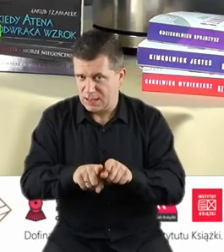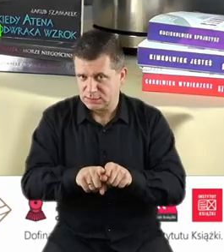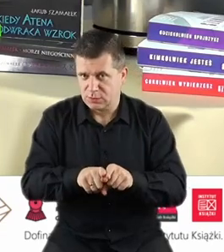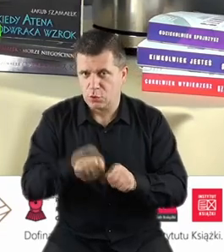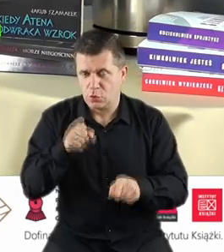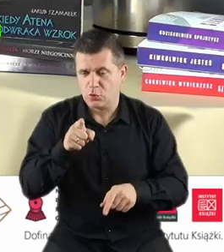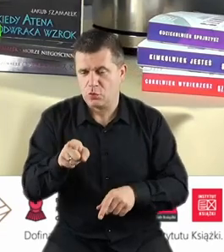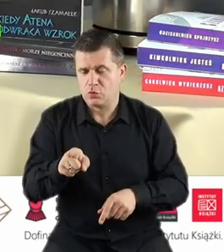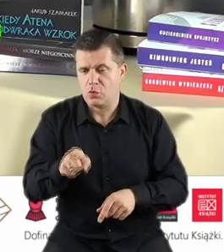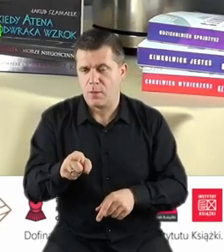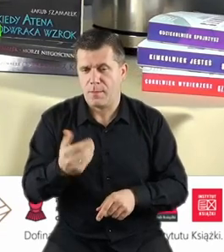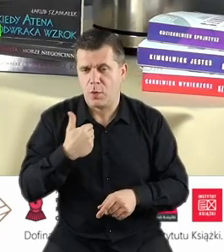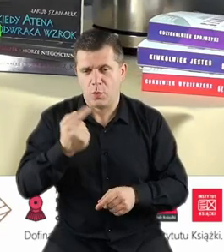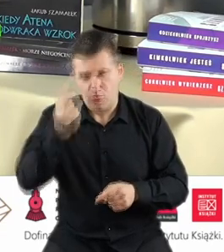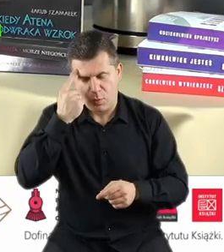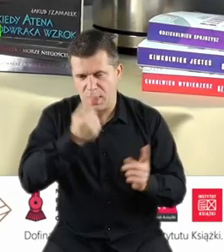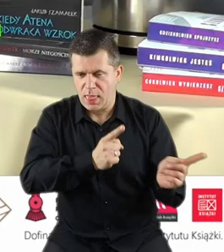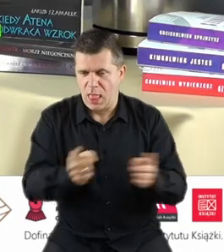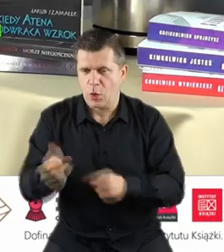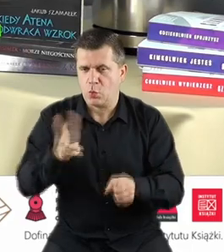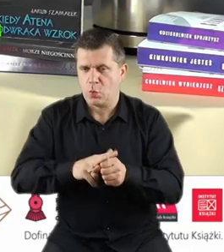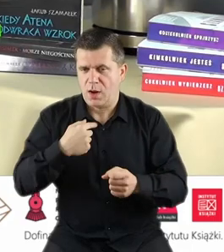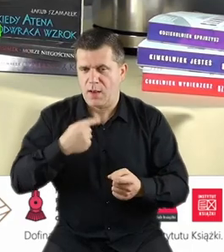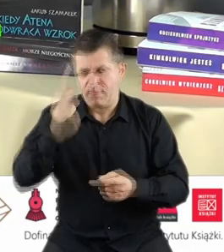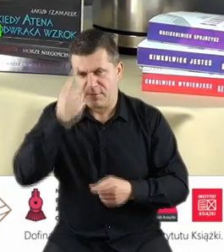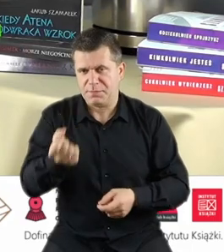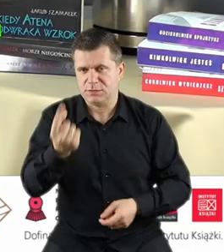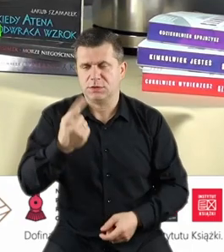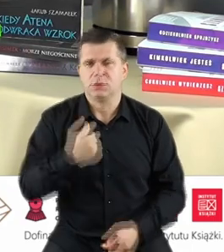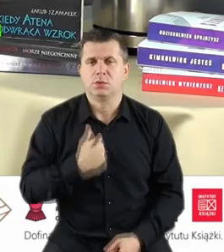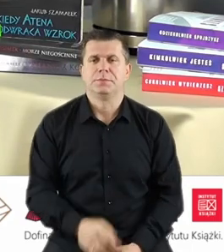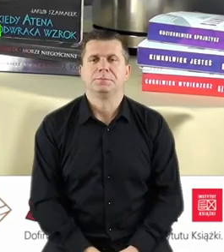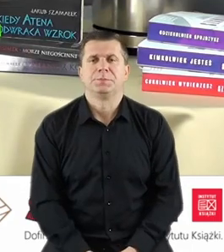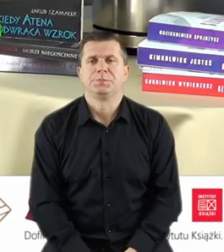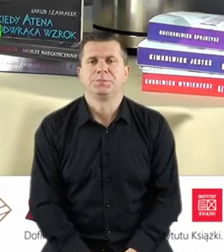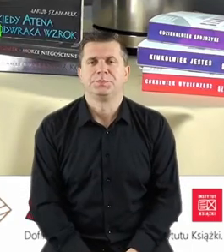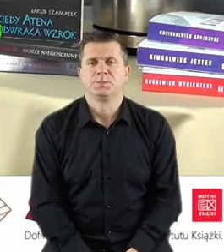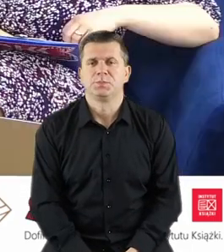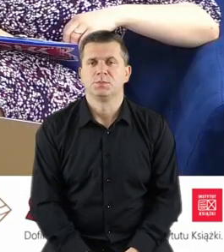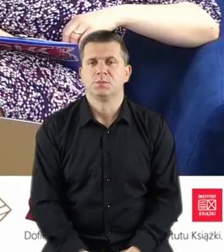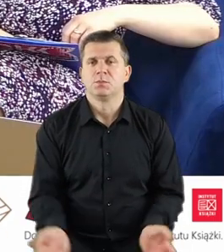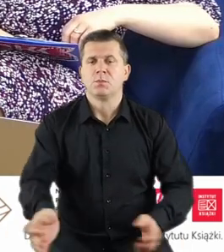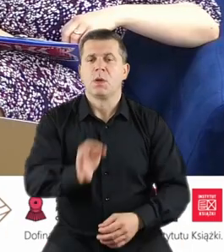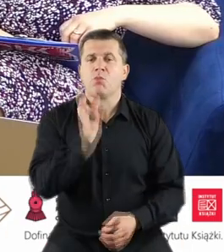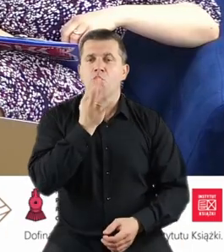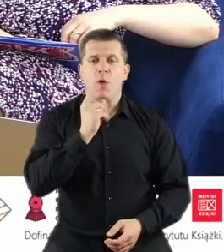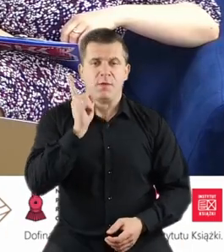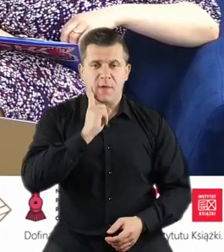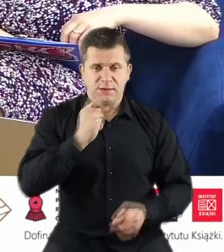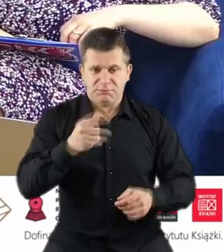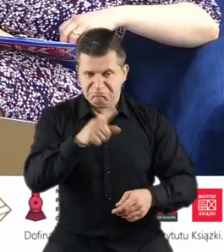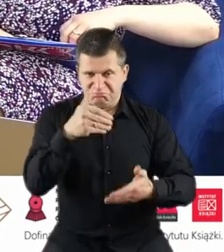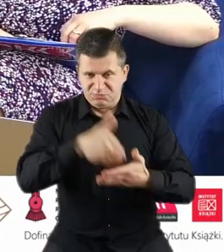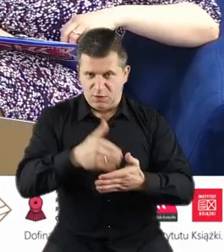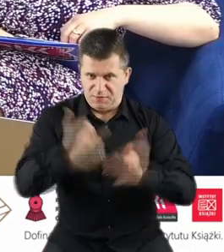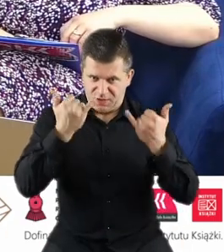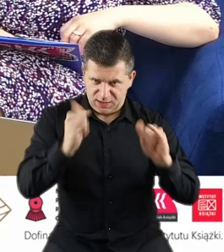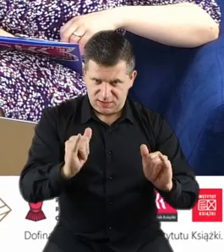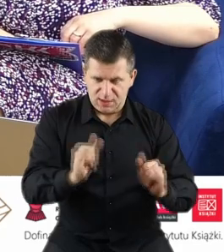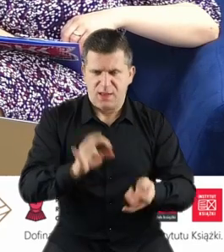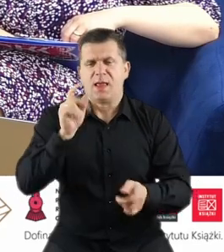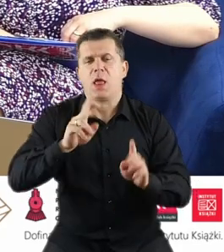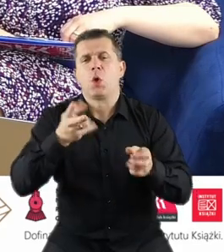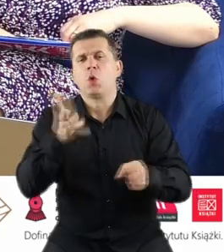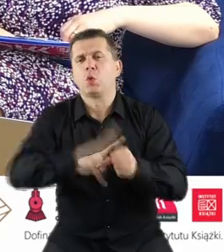był ten kierunek, który sobie obrałem. I czy młody facet zachowywałby się inaczej? W Są niektórych takie. sytuacjach na pewno tak.